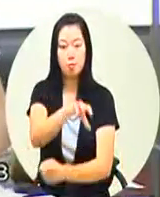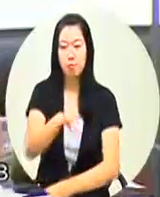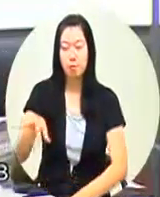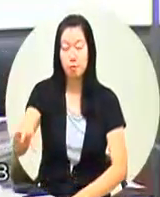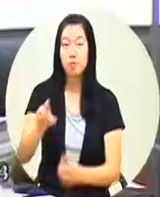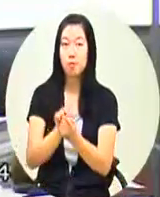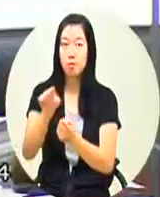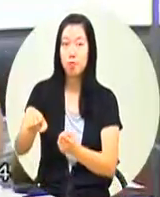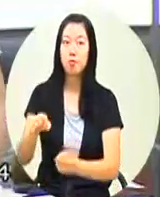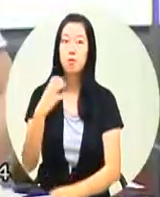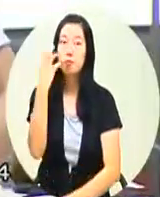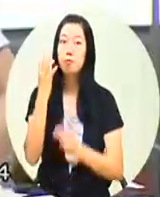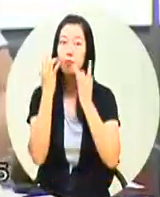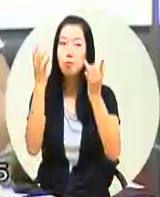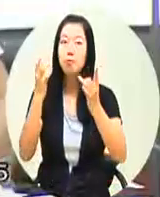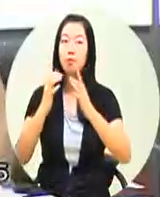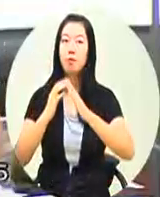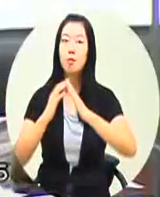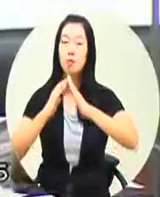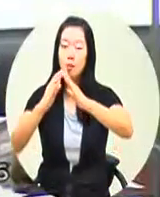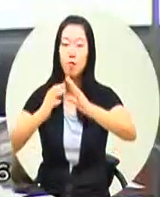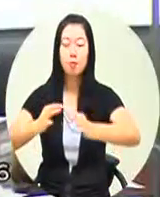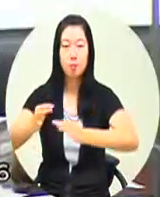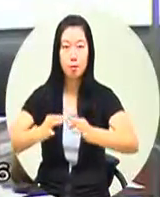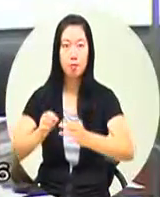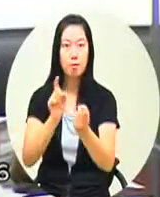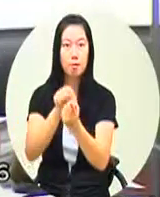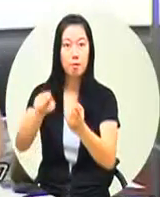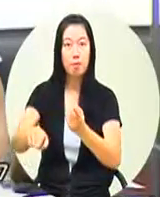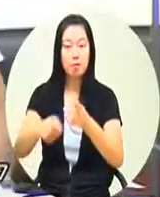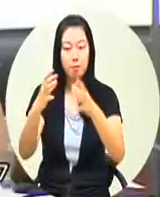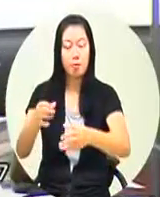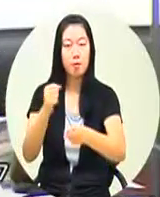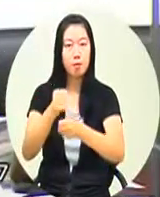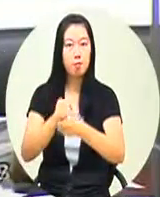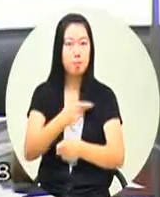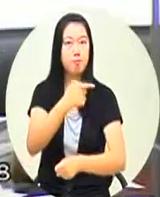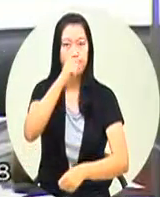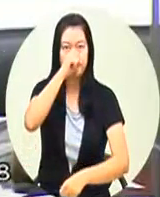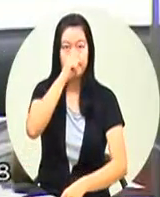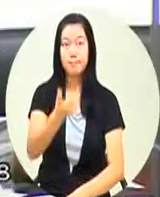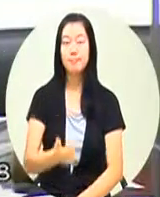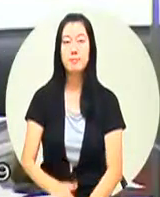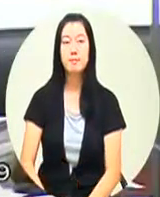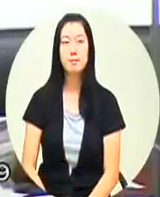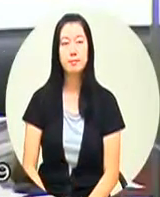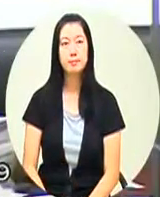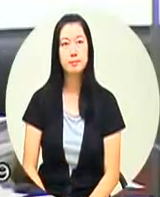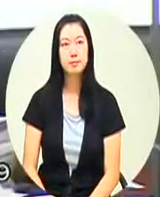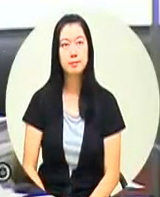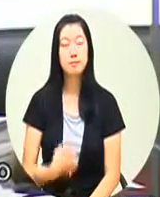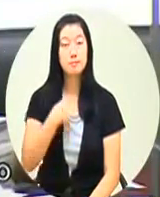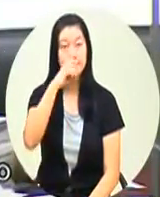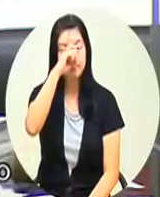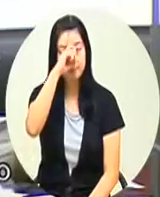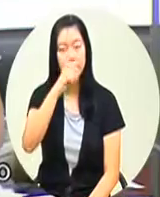对果菜市场，啊，对地方的建设，拢是真好的一个建设啦，吼、哦。那我是希望局长啊，在这方面